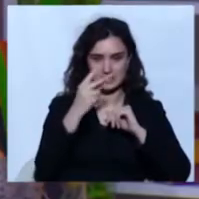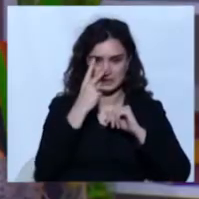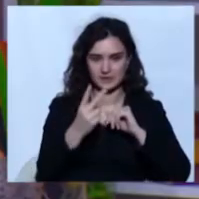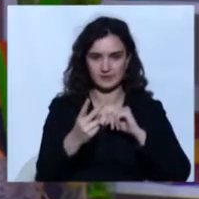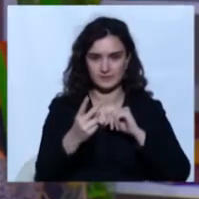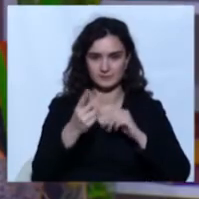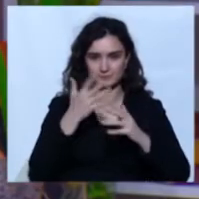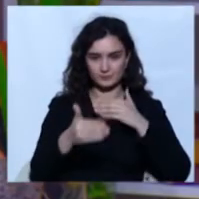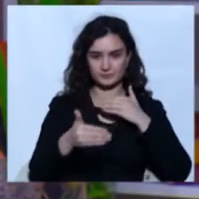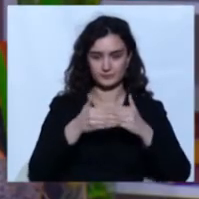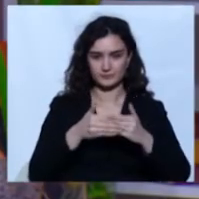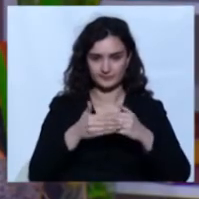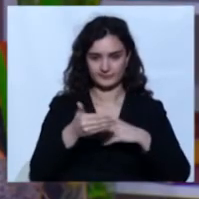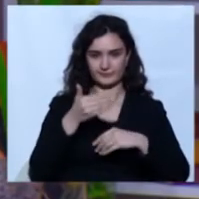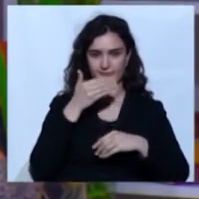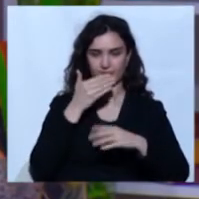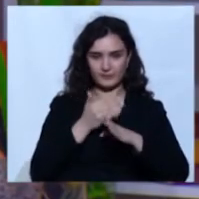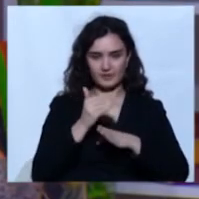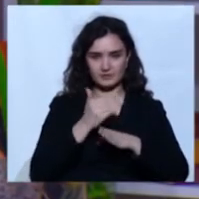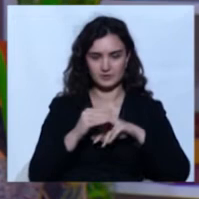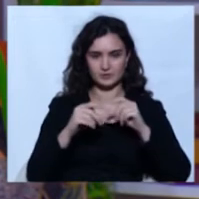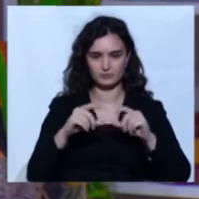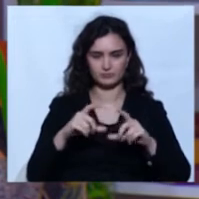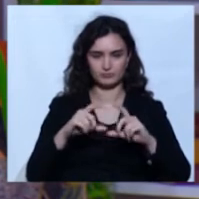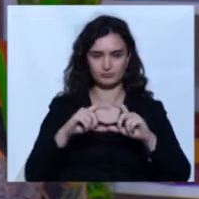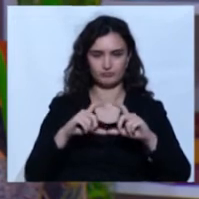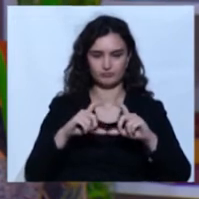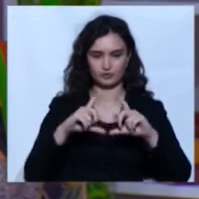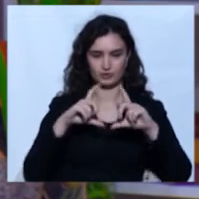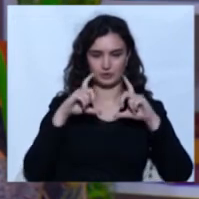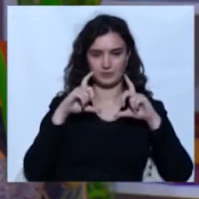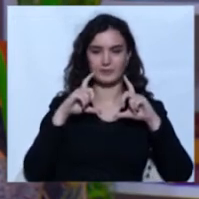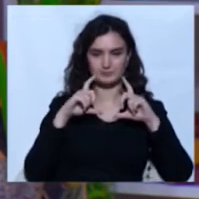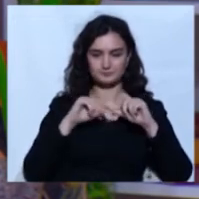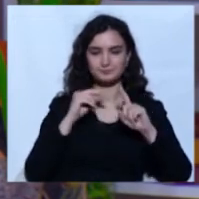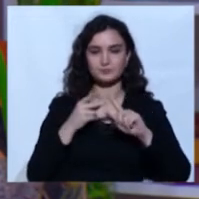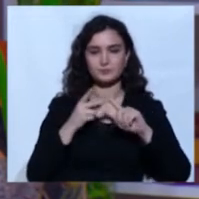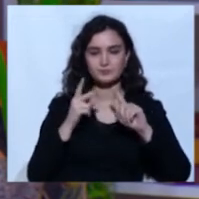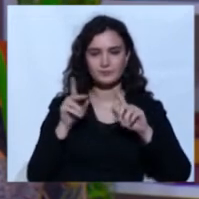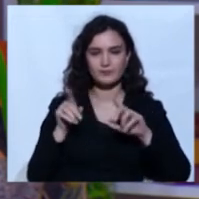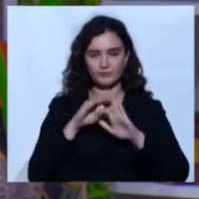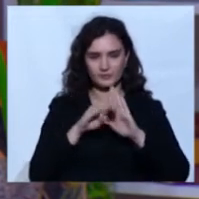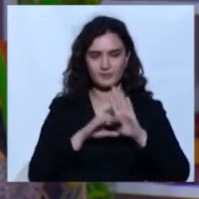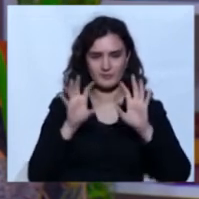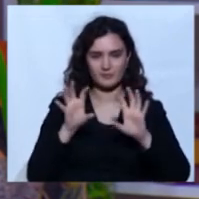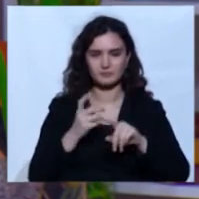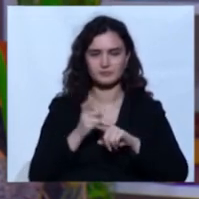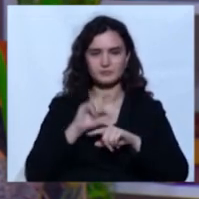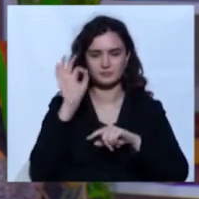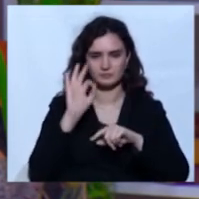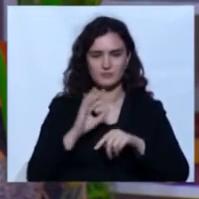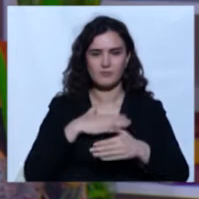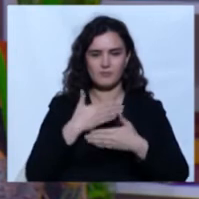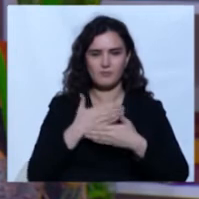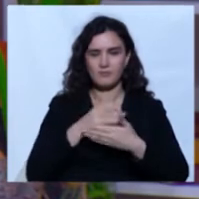საგანს. თუ ახლოს მოვიტანთ, ის ნელ-ნელა დიდდება. კიდევ მეორე კანონი, რომელსაც ძალიან ხშირად და